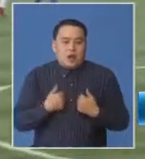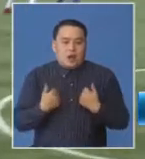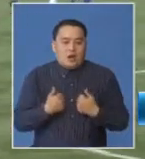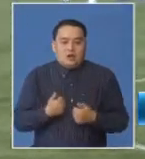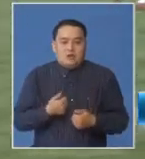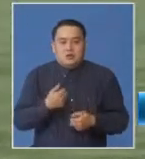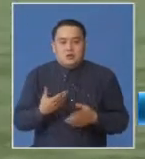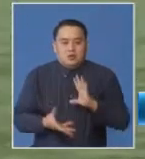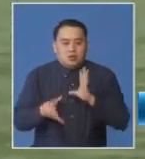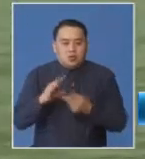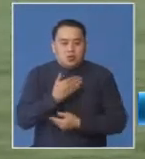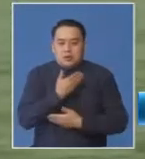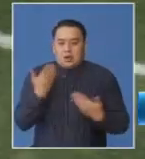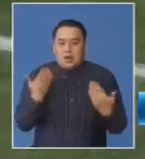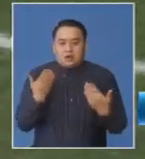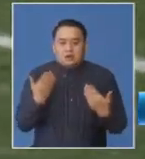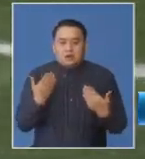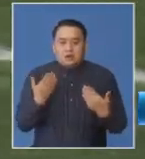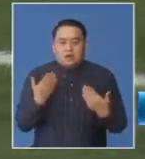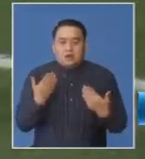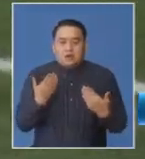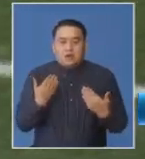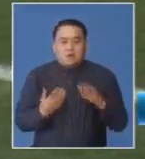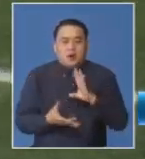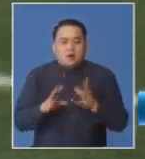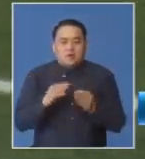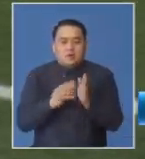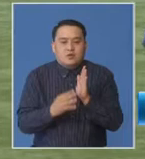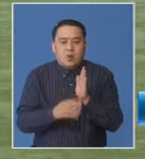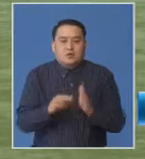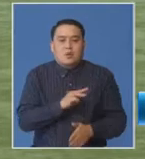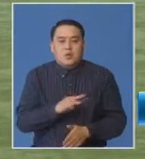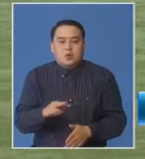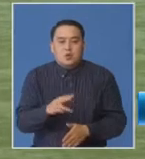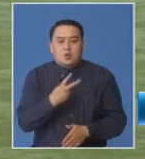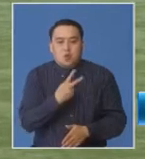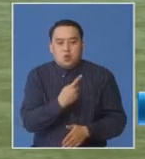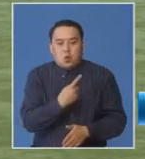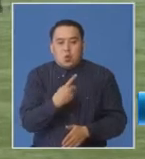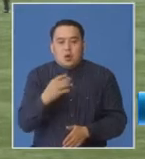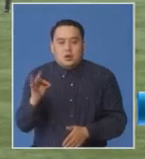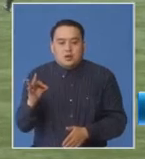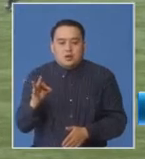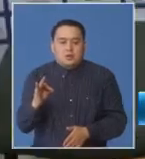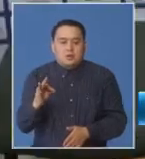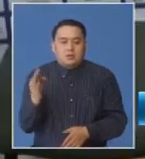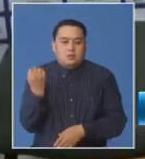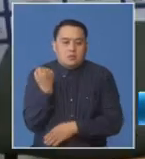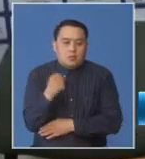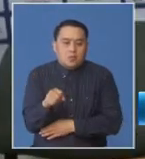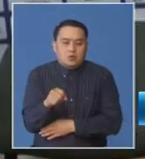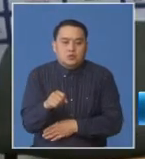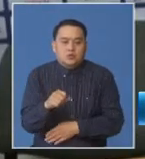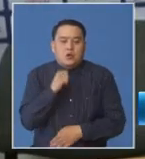увенчались успехом. Голкипер гостей был на месте. Так, по итогам 90 минут, счет 0-1 в пользу Тобола. Были